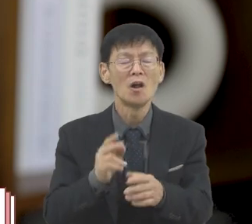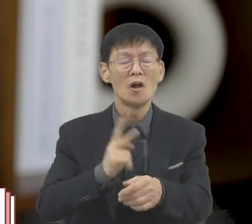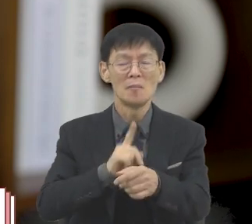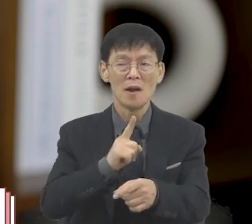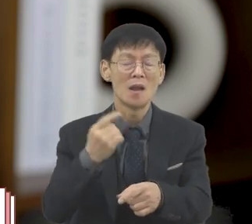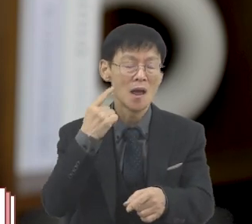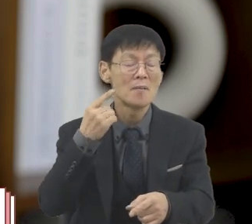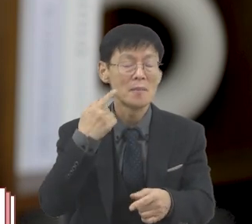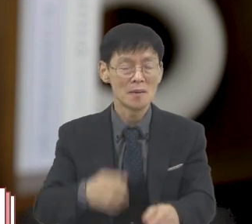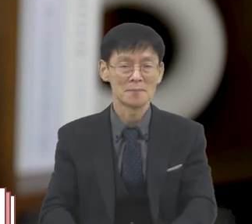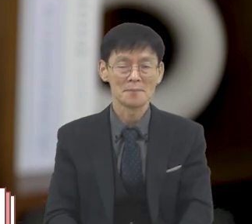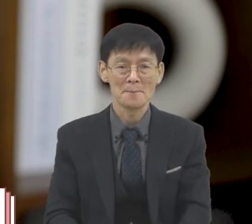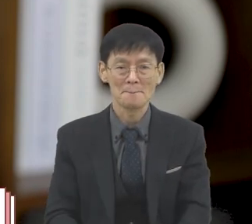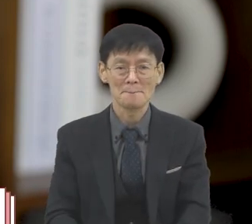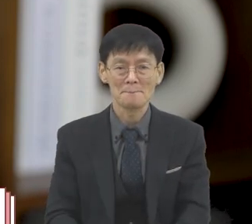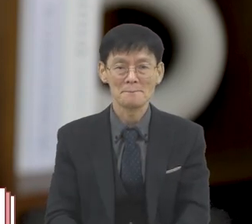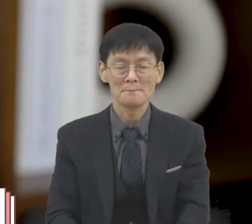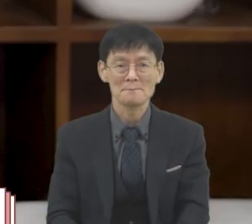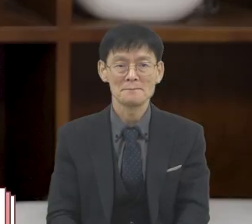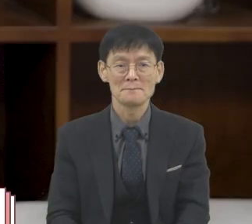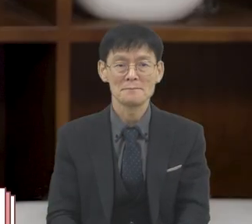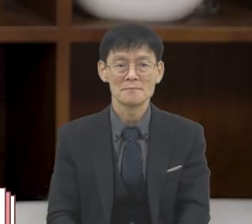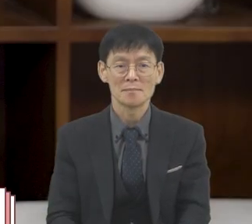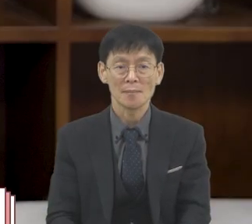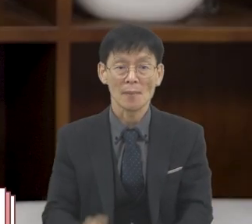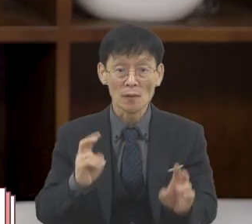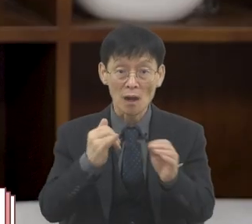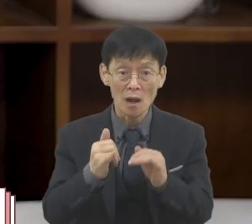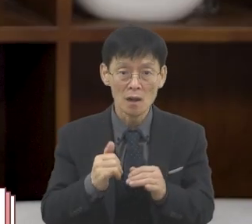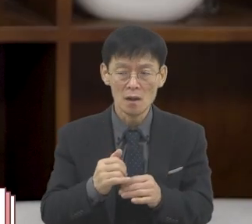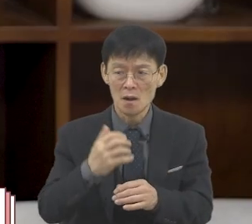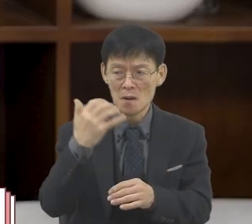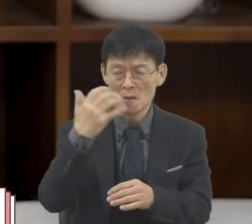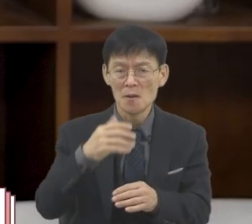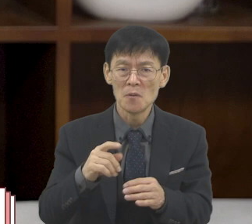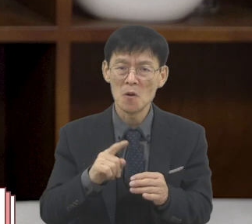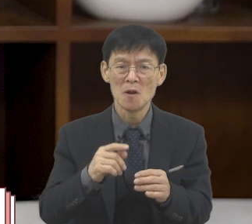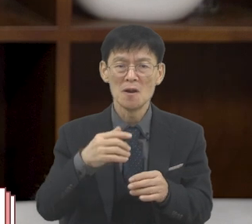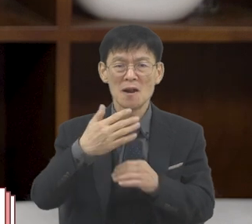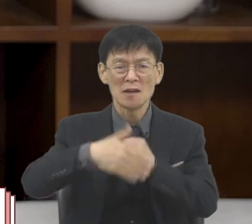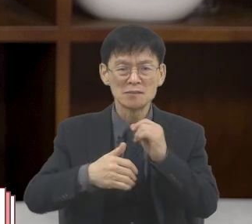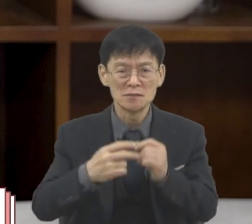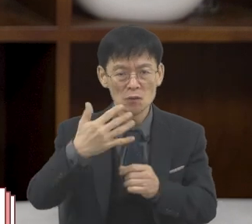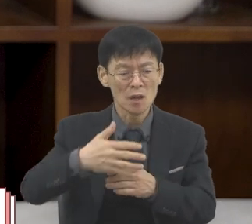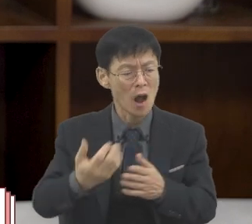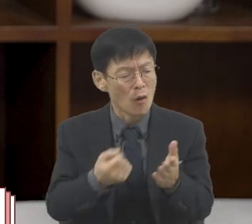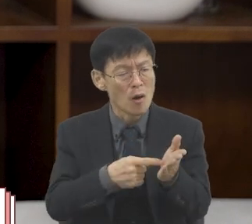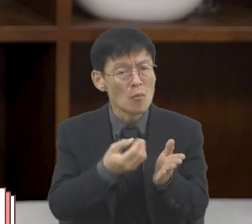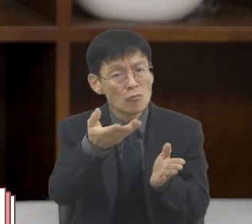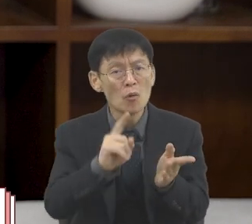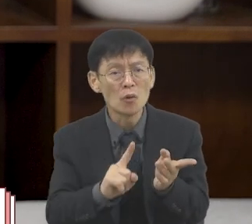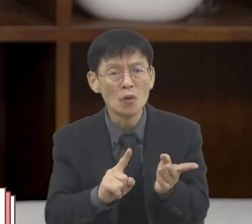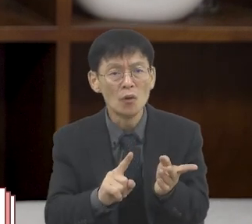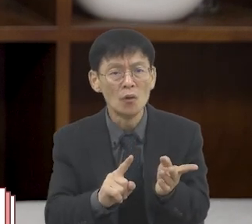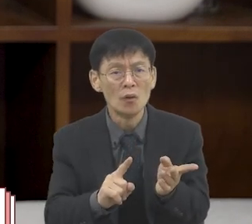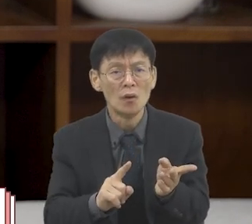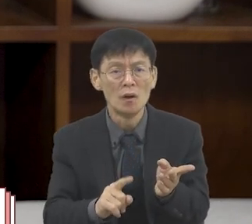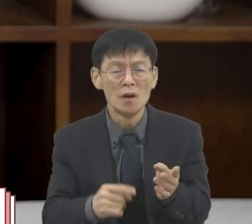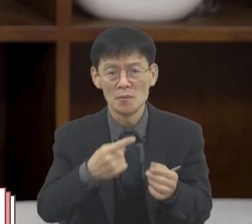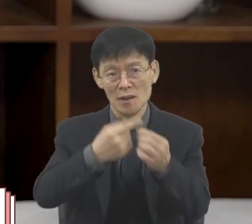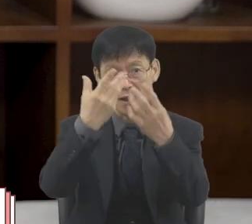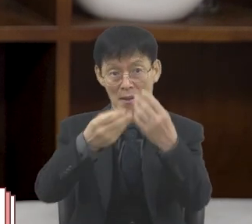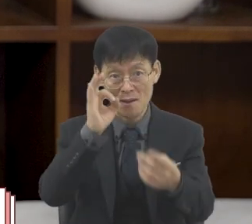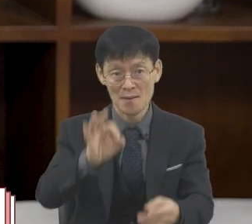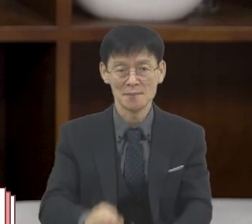노무사 선생님의 말씀을 들어보겠습니다. 직장 동료가 음란한 이미지나 동영상을 공유한다면 어떨까요? 첫